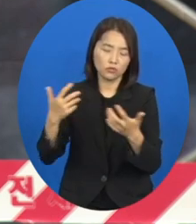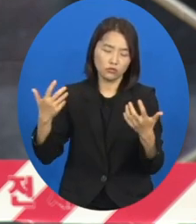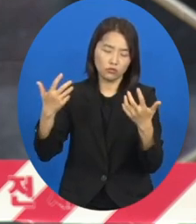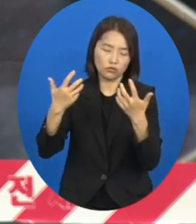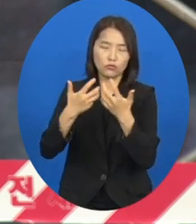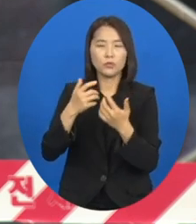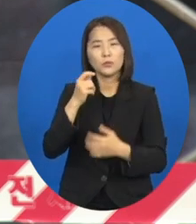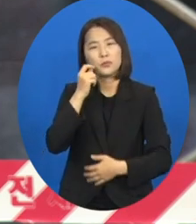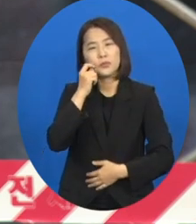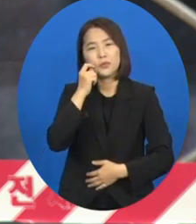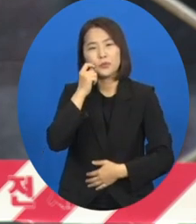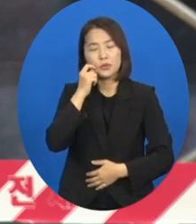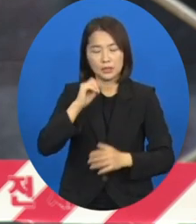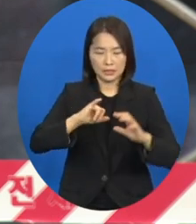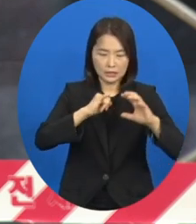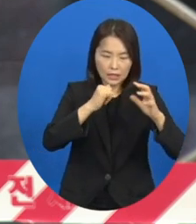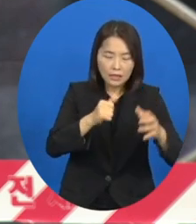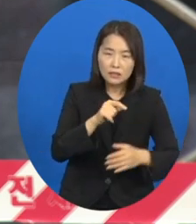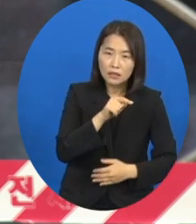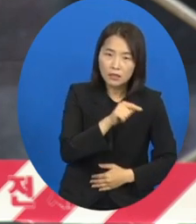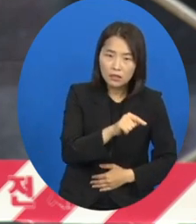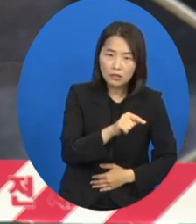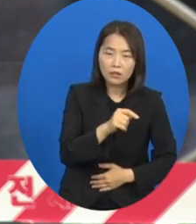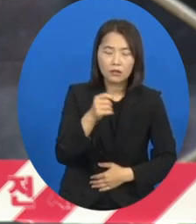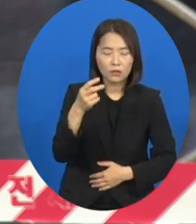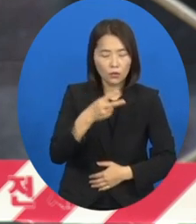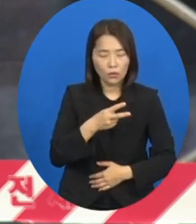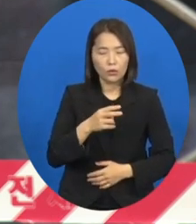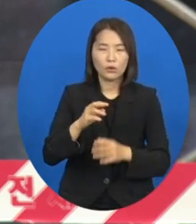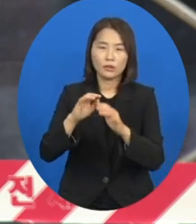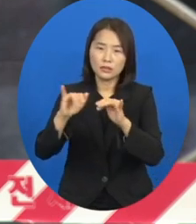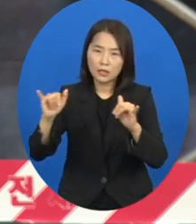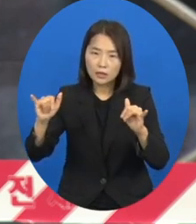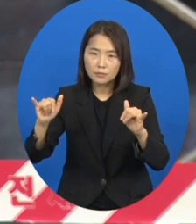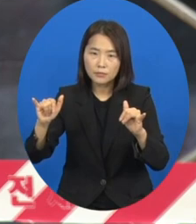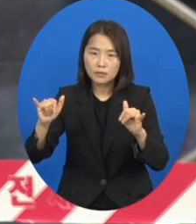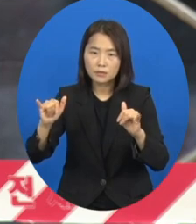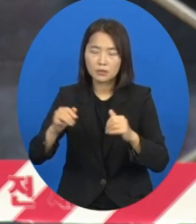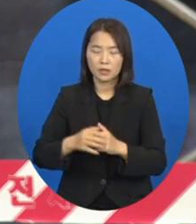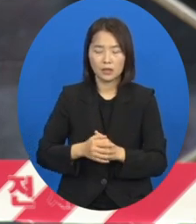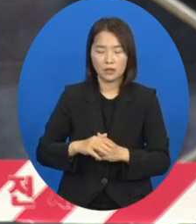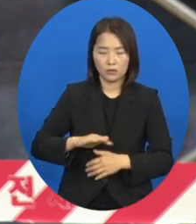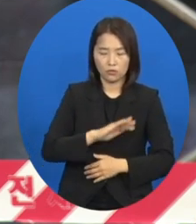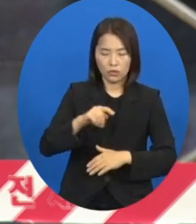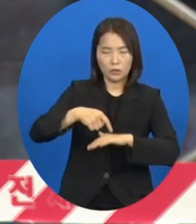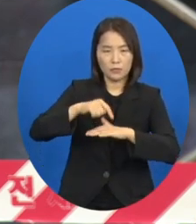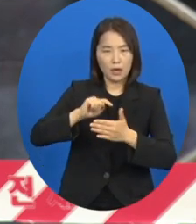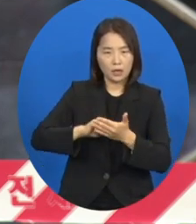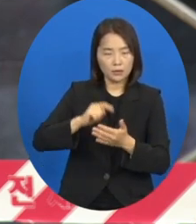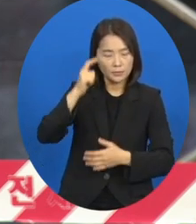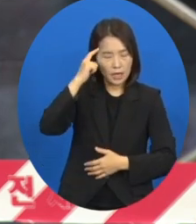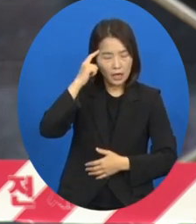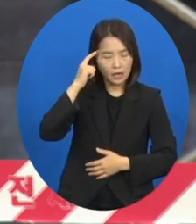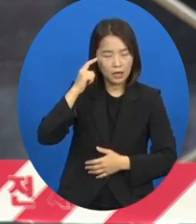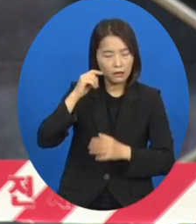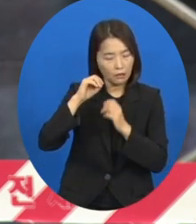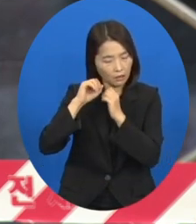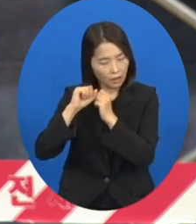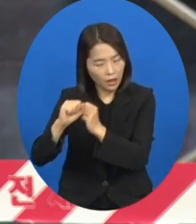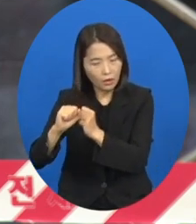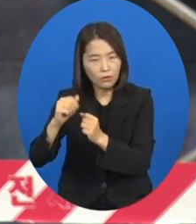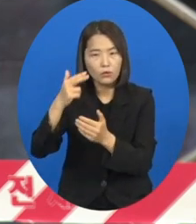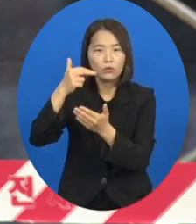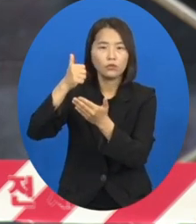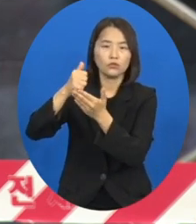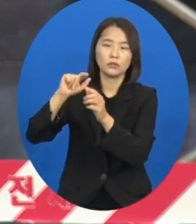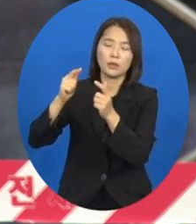못하고 세상 것에 또 사람들의 것에 마음을 생각을 빼앗기면서 주님 아닌